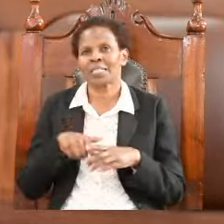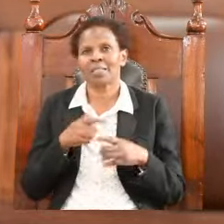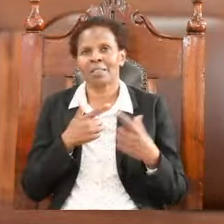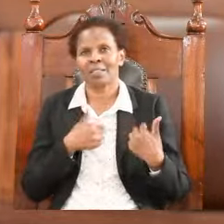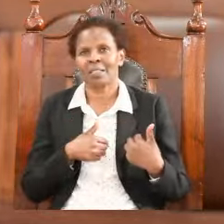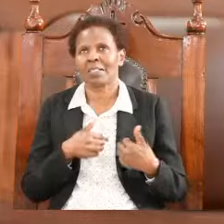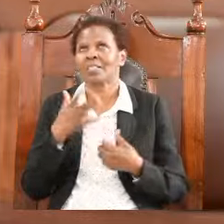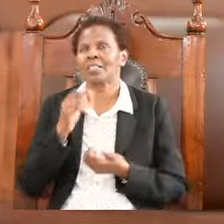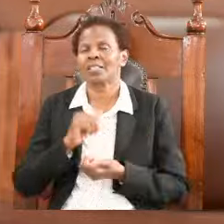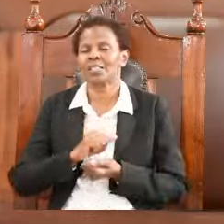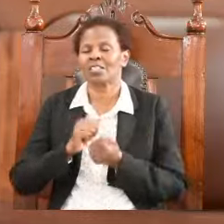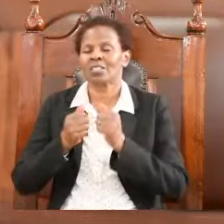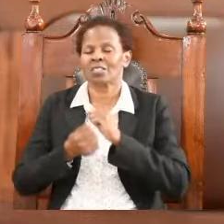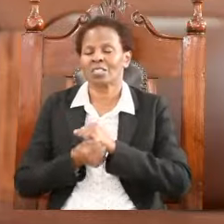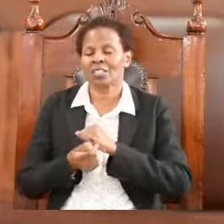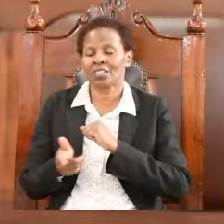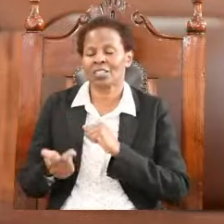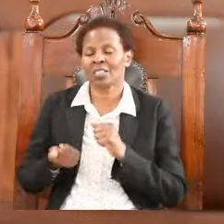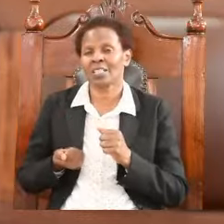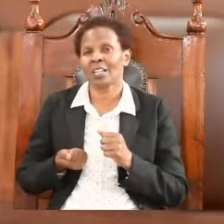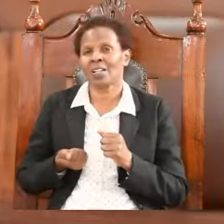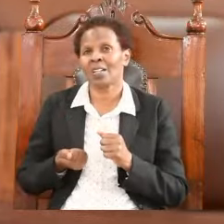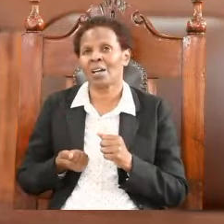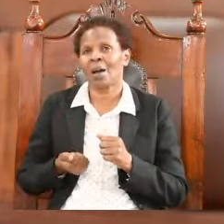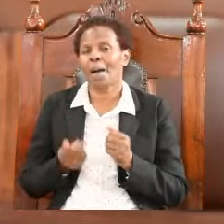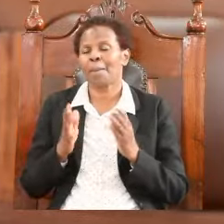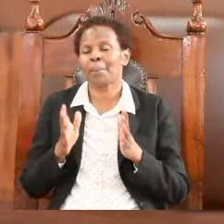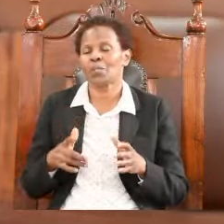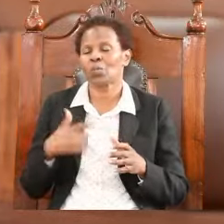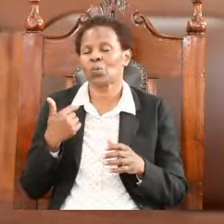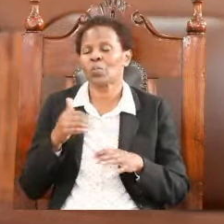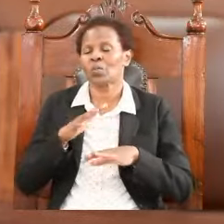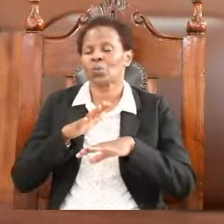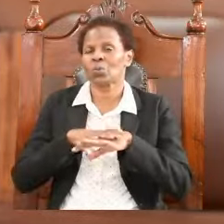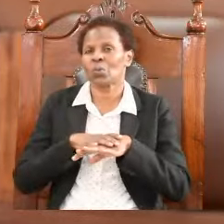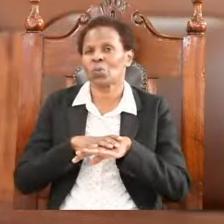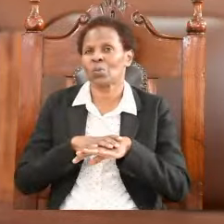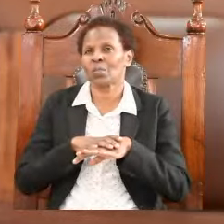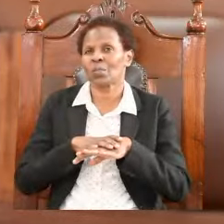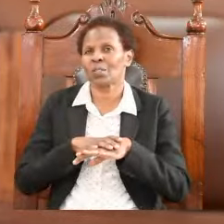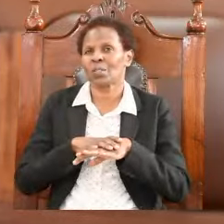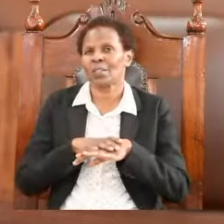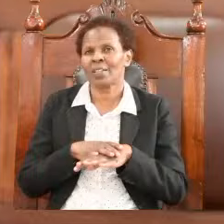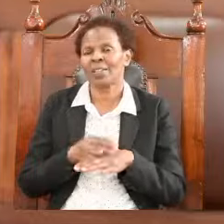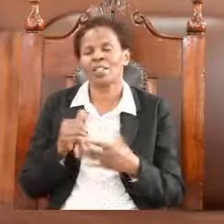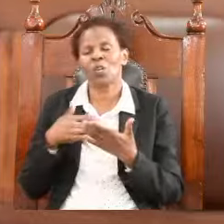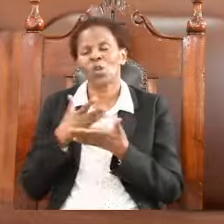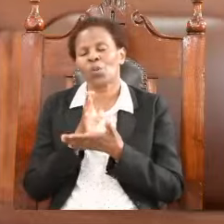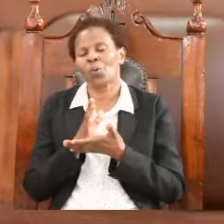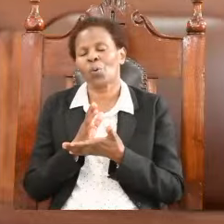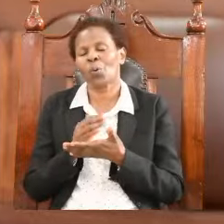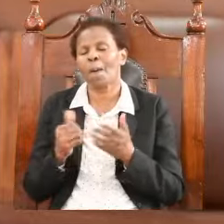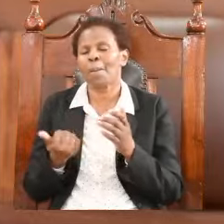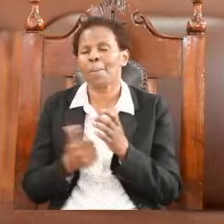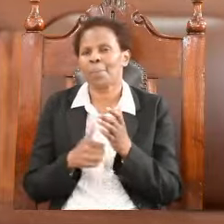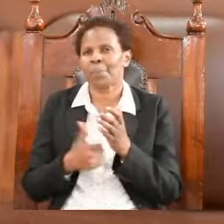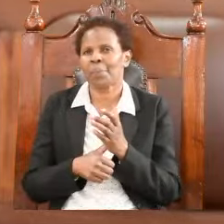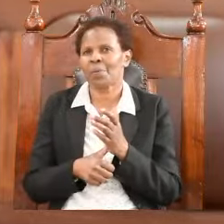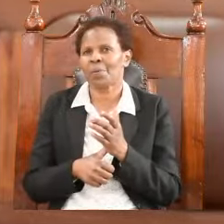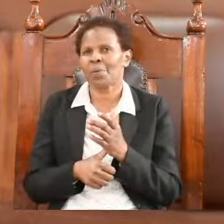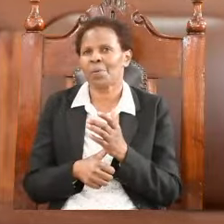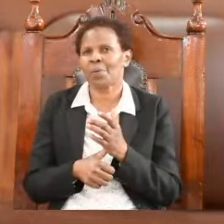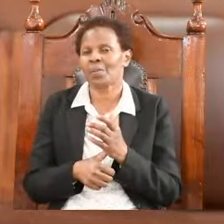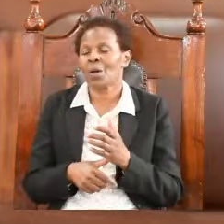gai yake mudho adeka, agetueka modoge, muega, endona county ya madhena mayasha manirie namo, haune hotora